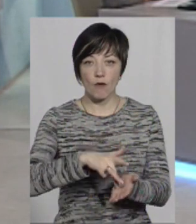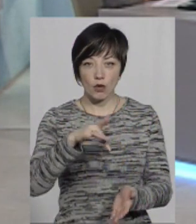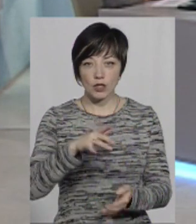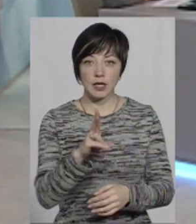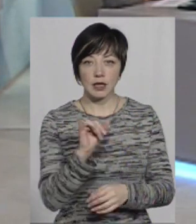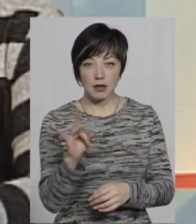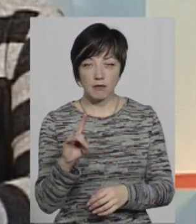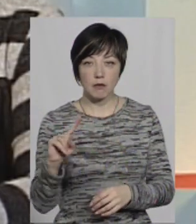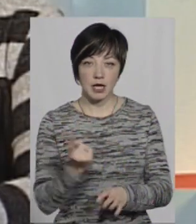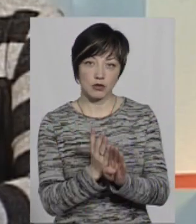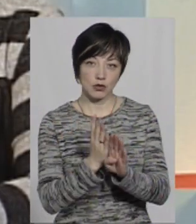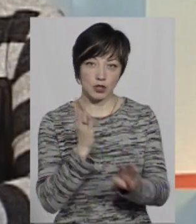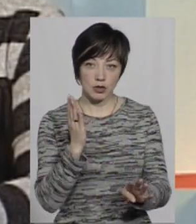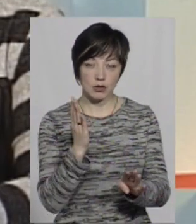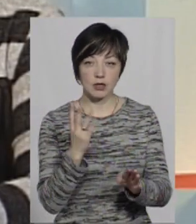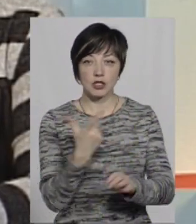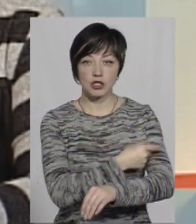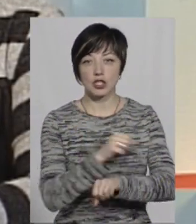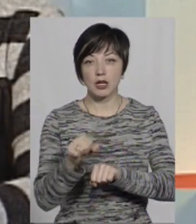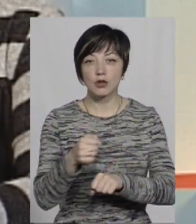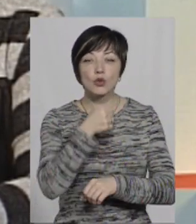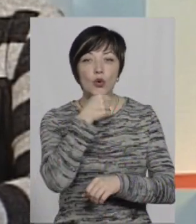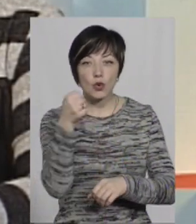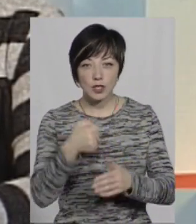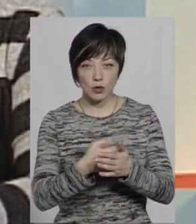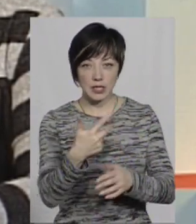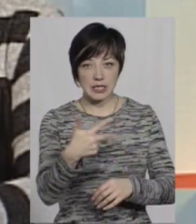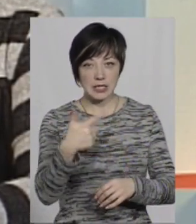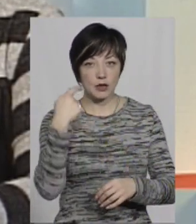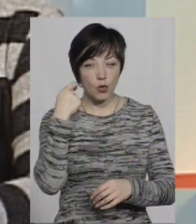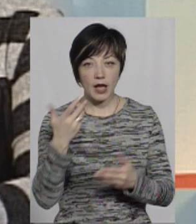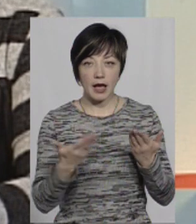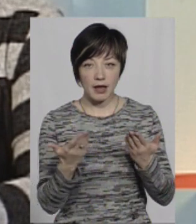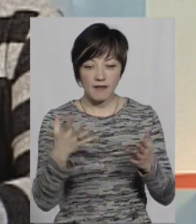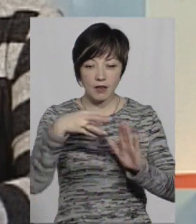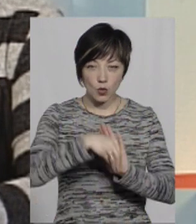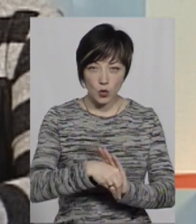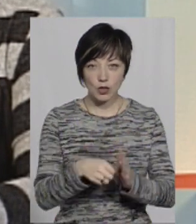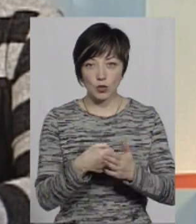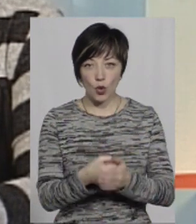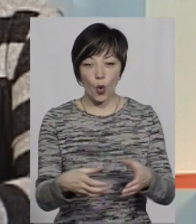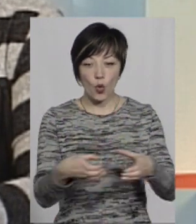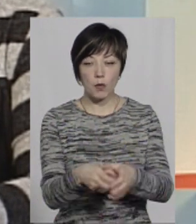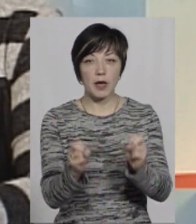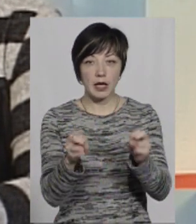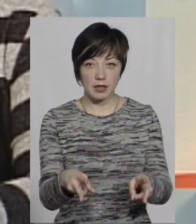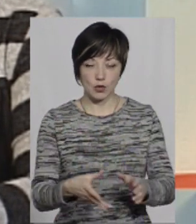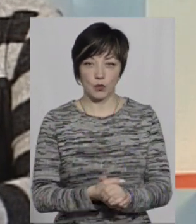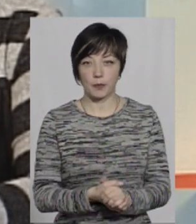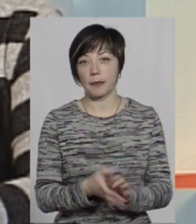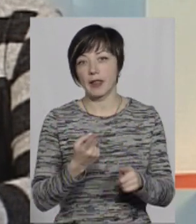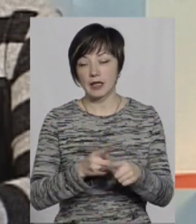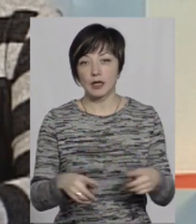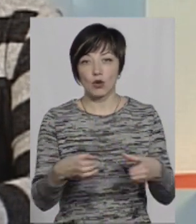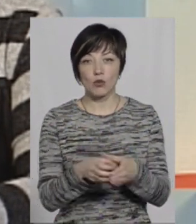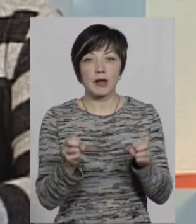кору в першу чергу щеплюються дорослі до 30 років, які відносяться до груп ризику. До